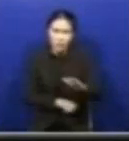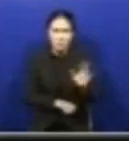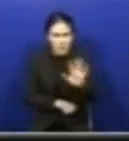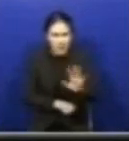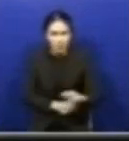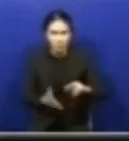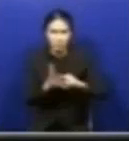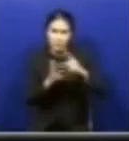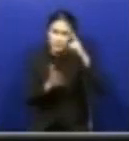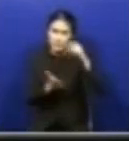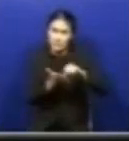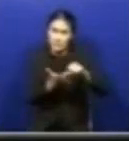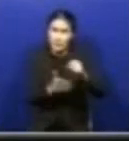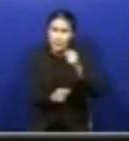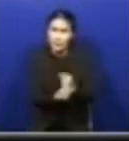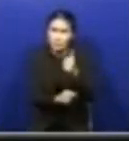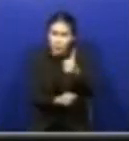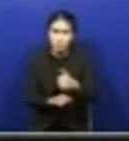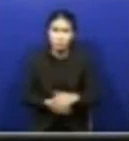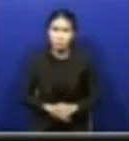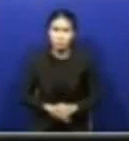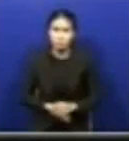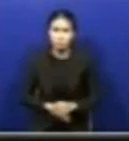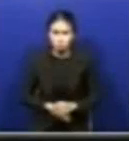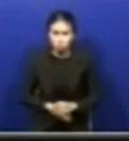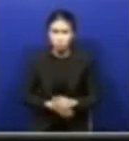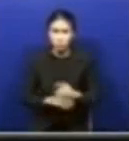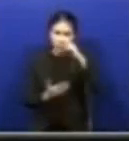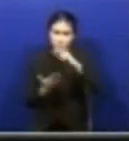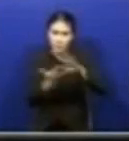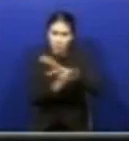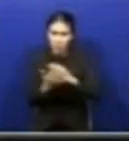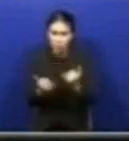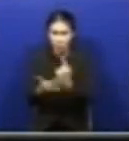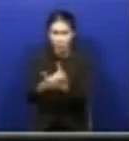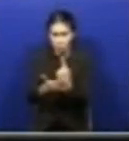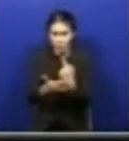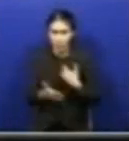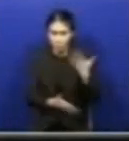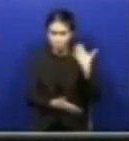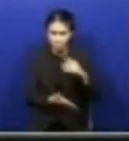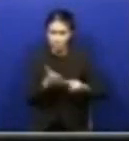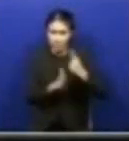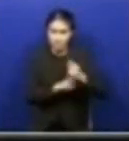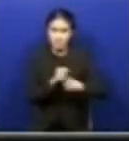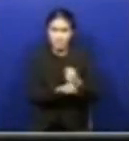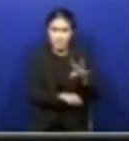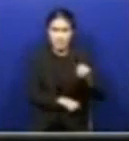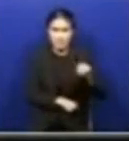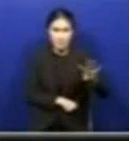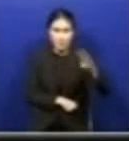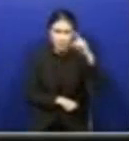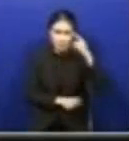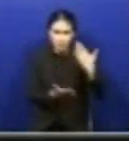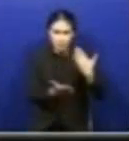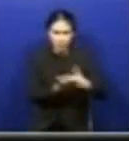นงบกลับยังทำได้ดิในประเทศไทยผมเป็นผู้แทนมาตั้งแต่ปี44ผมยังไม่เคยเห็นการโอนงบ